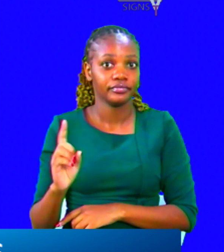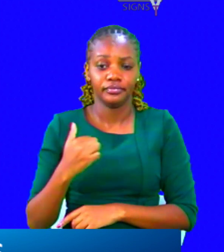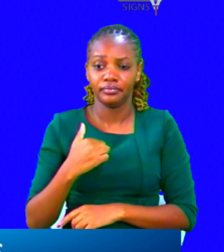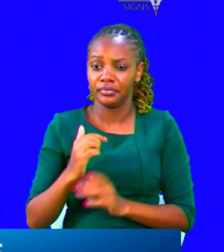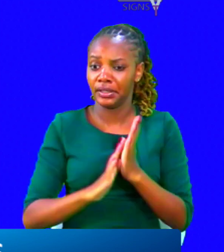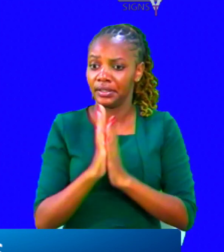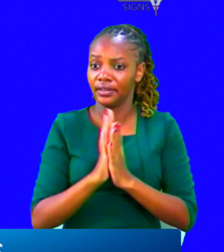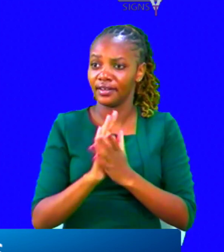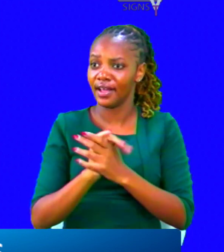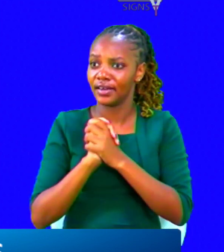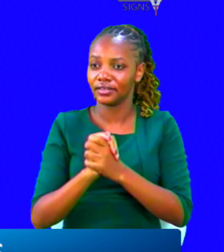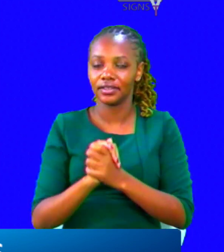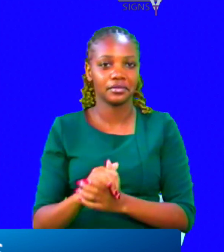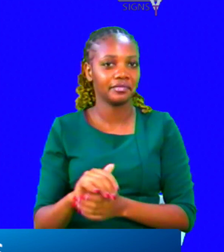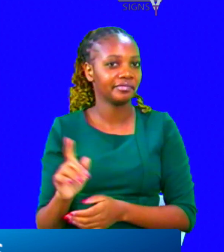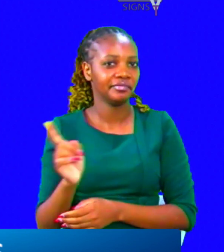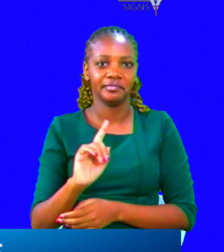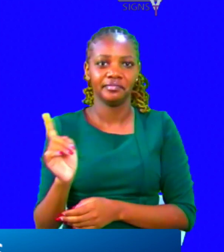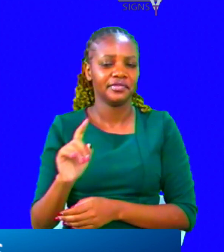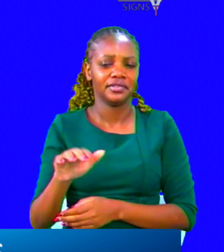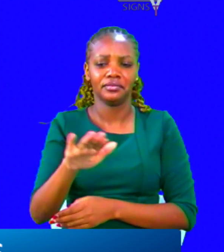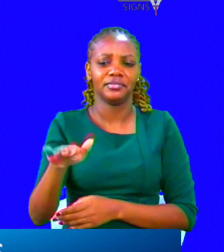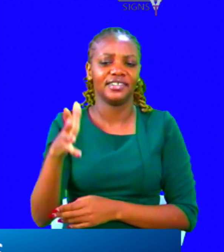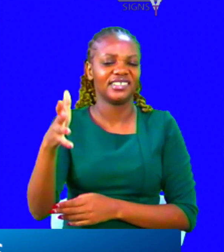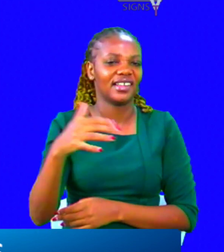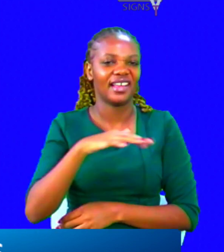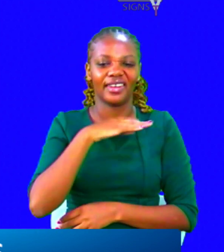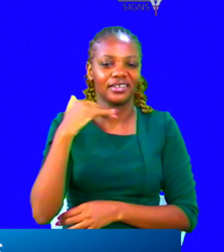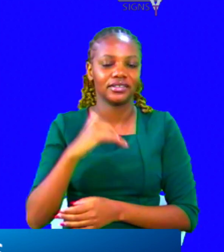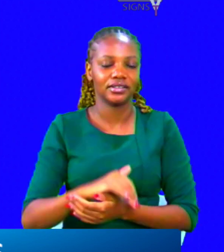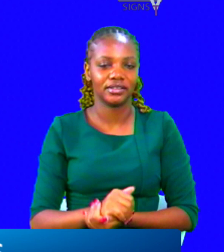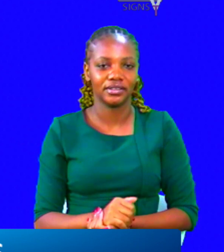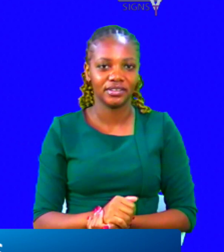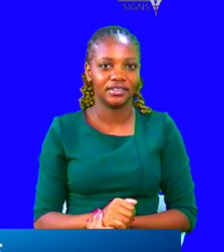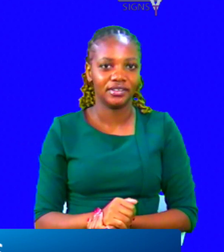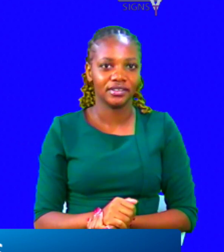Mambo yanataka handshake. Handshake na mkono ambayo iko chafu.